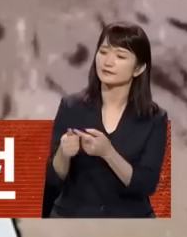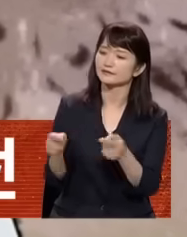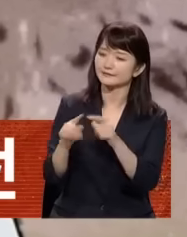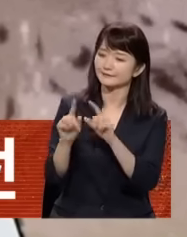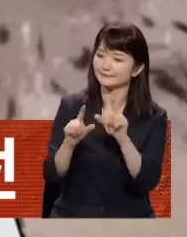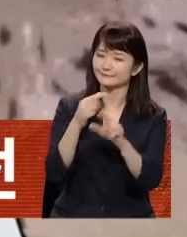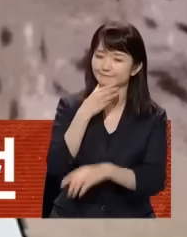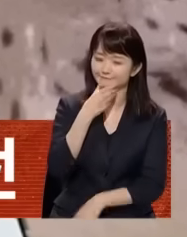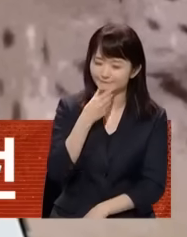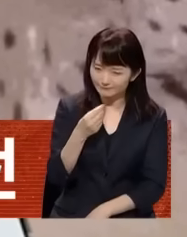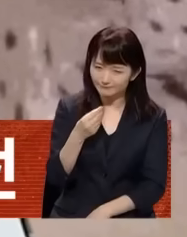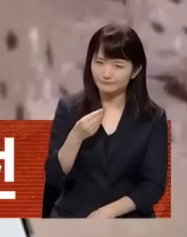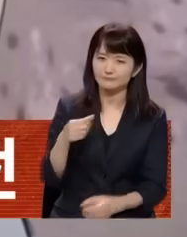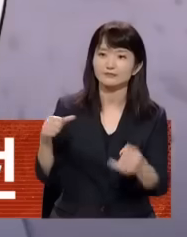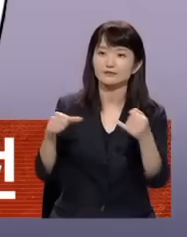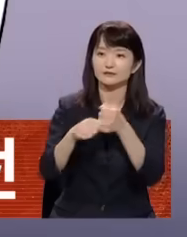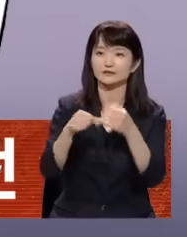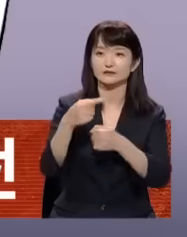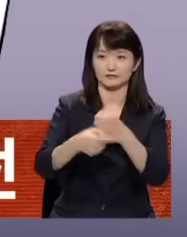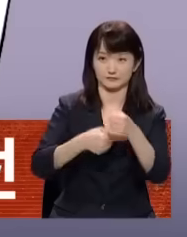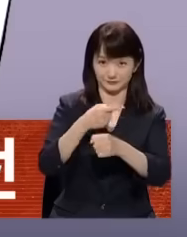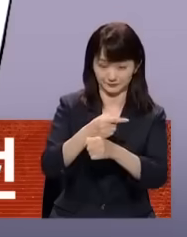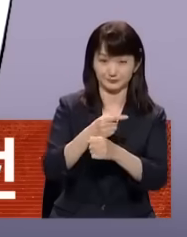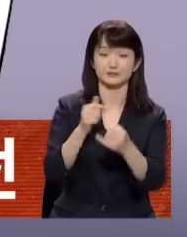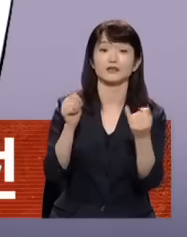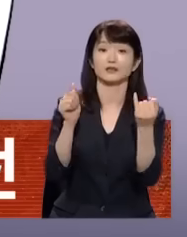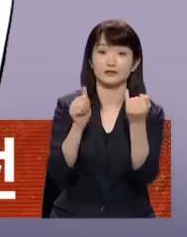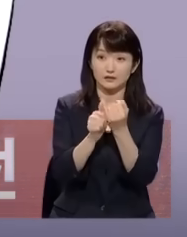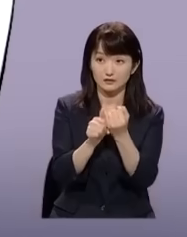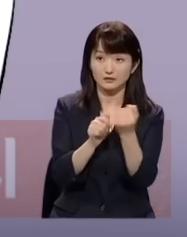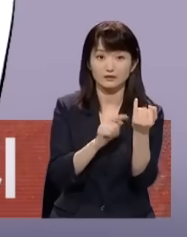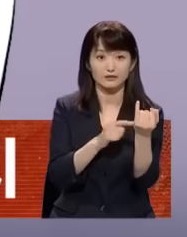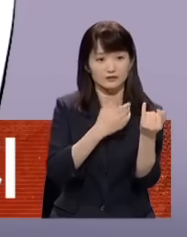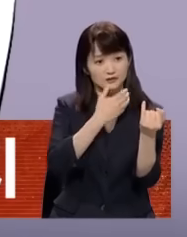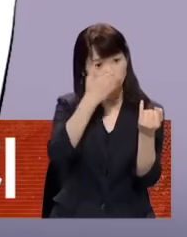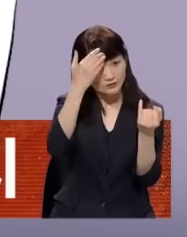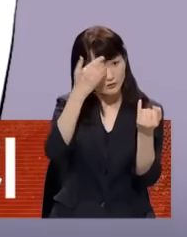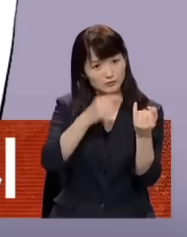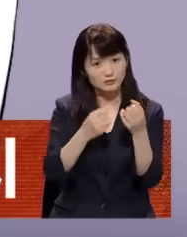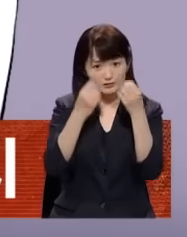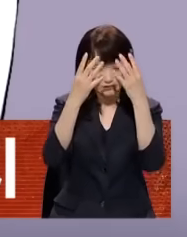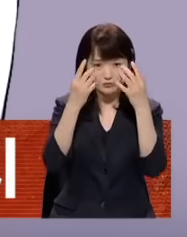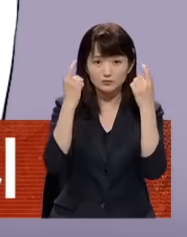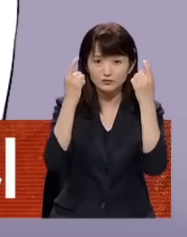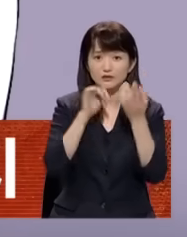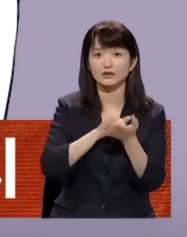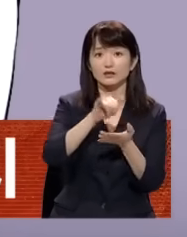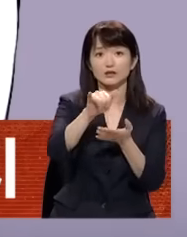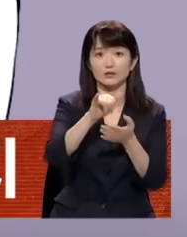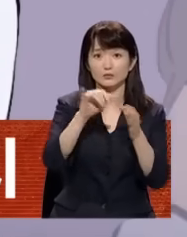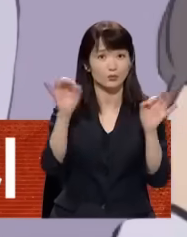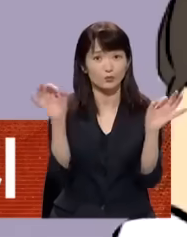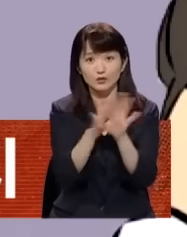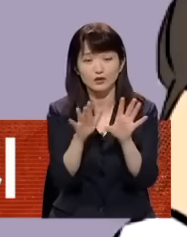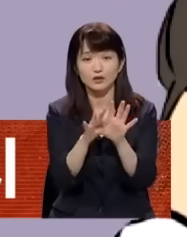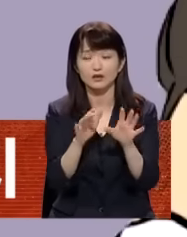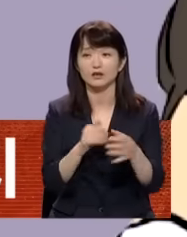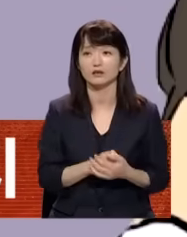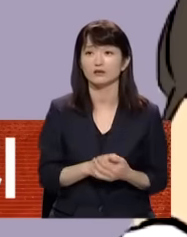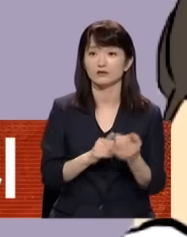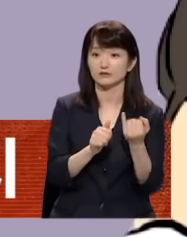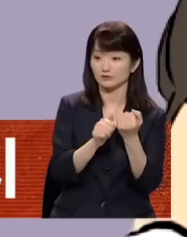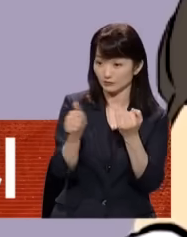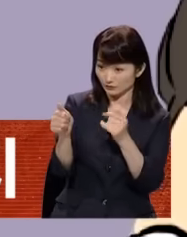생각에 연애 1년을 하고 결혼을 했습니다 그런데 이런 박씨의 꿈이 신혼여행에서부터 와장창 깨졌습니다 신혼여행지에서